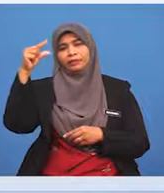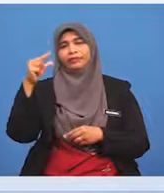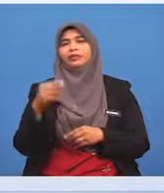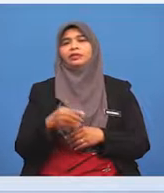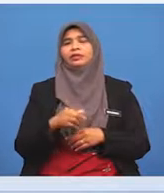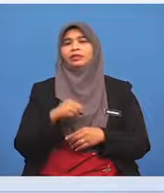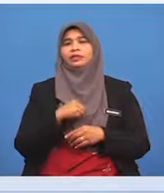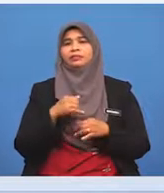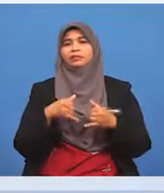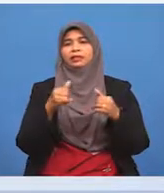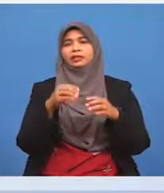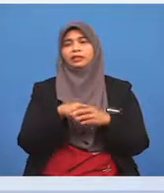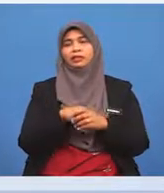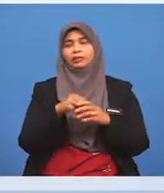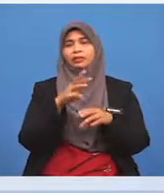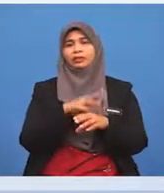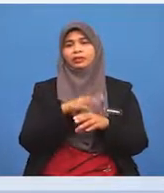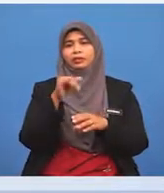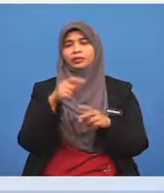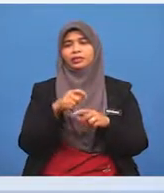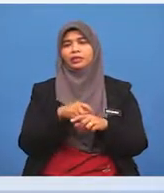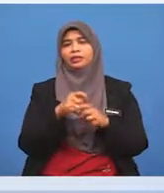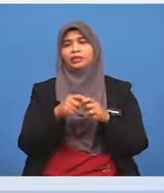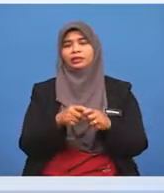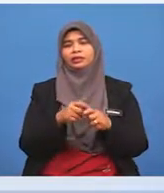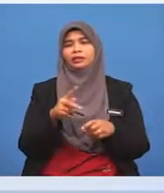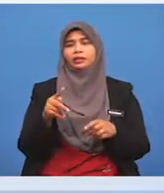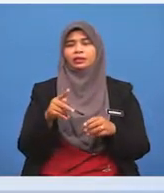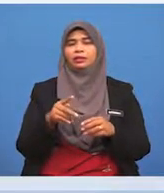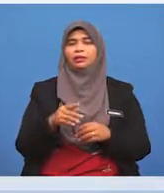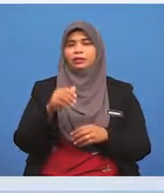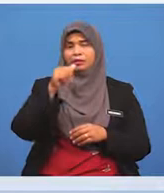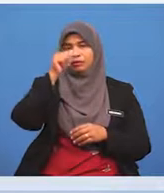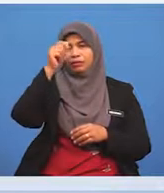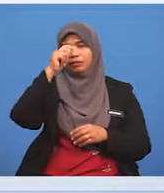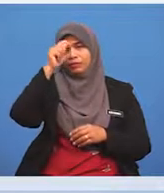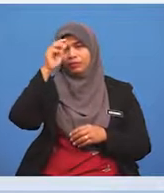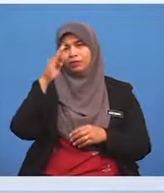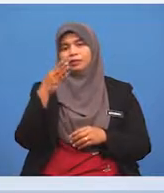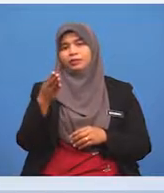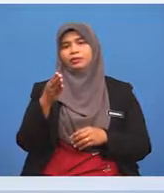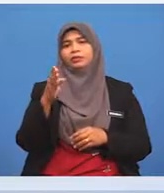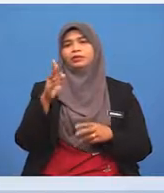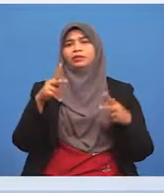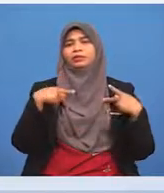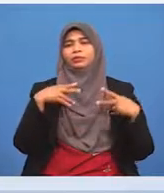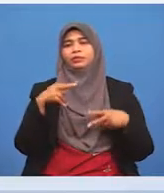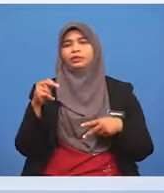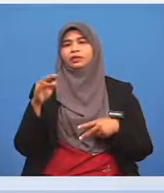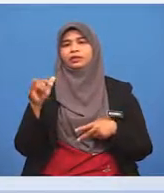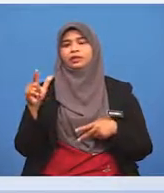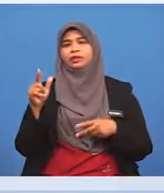Taala Tuhanmu. Kepunyaannya lah kerajaan dan orang-orang yang kamu seru yakni sembah selain